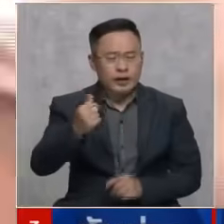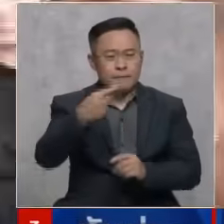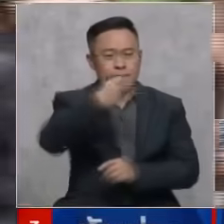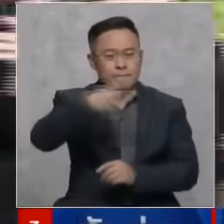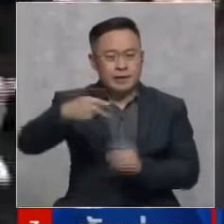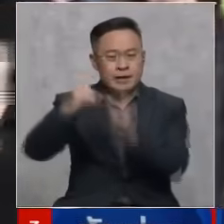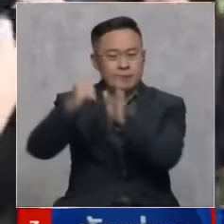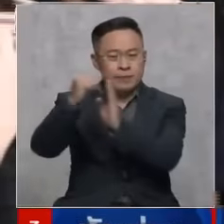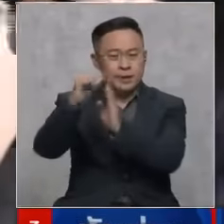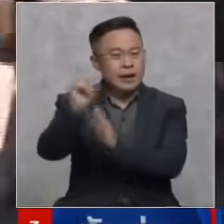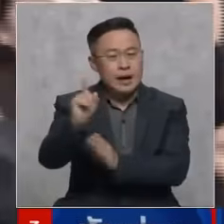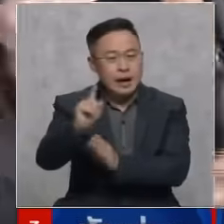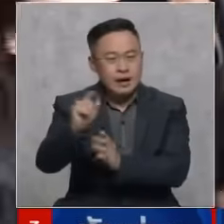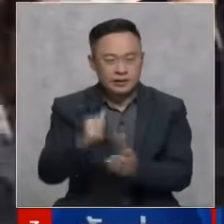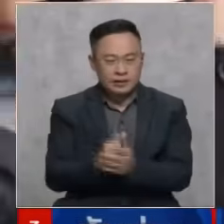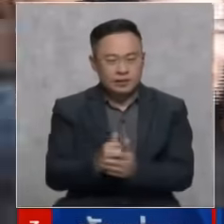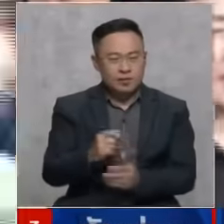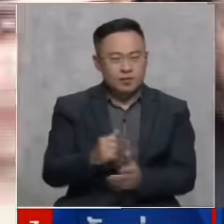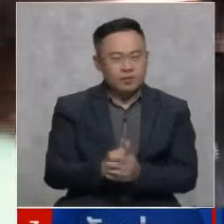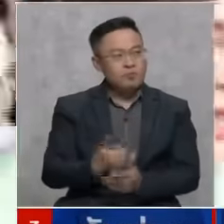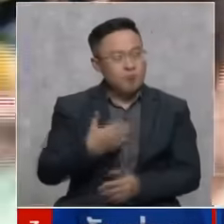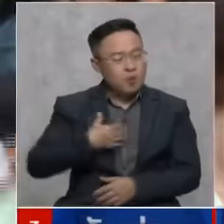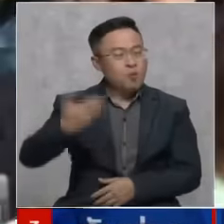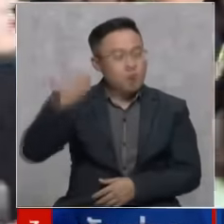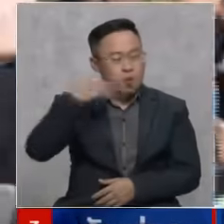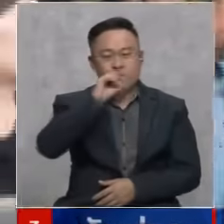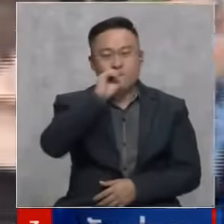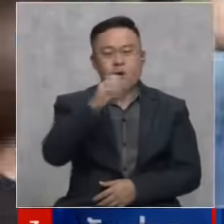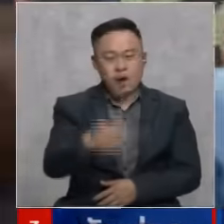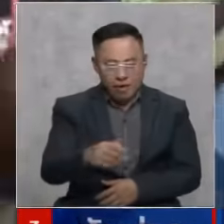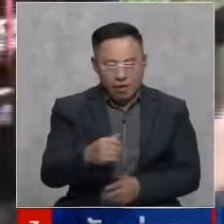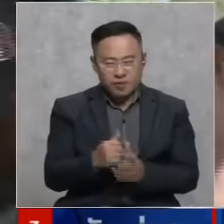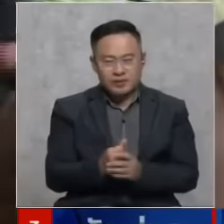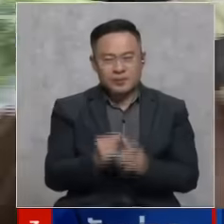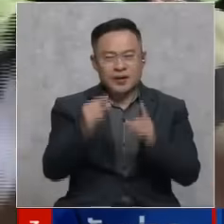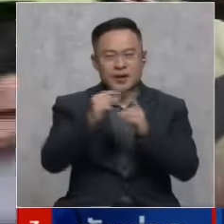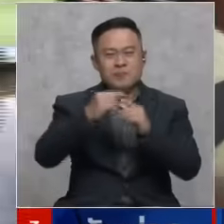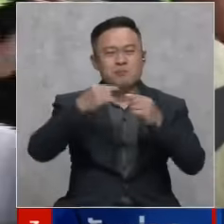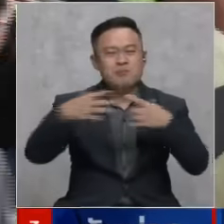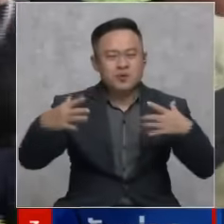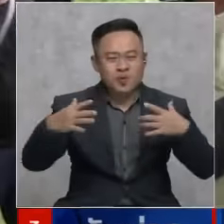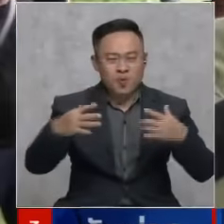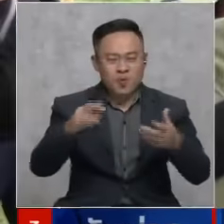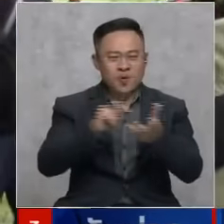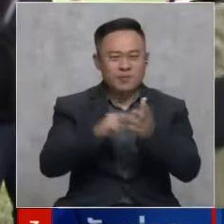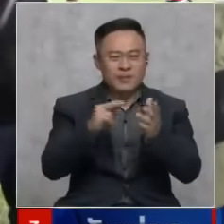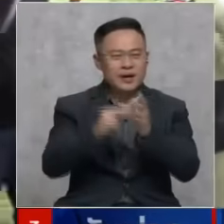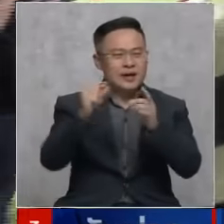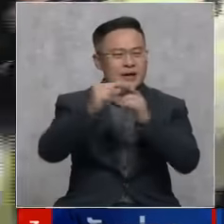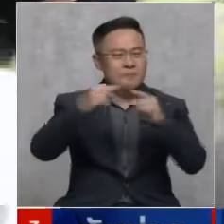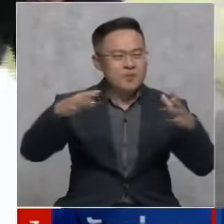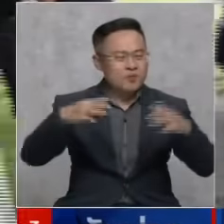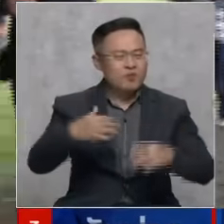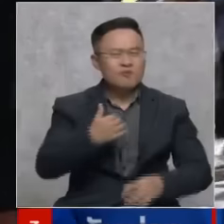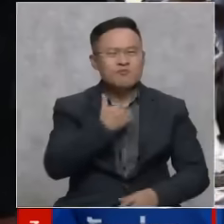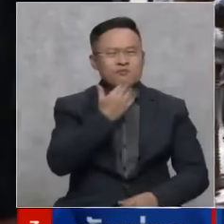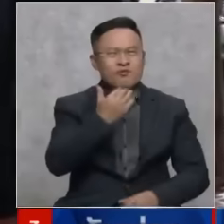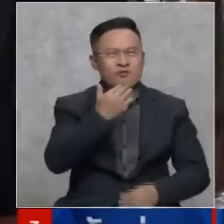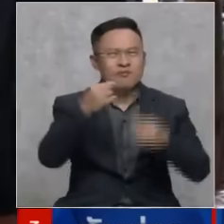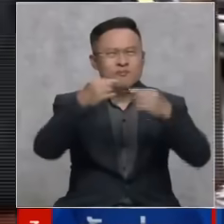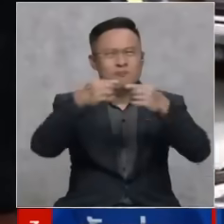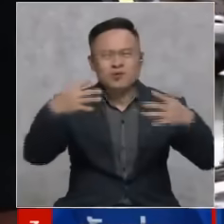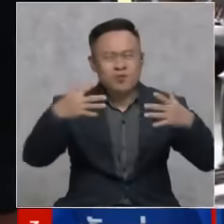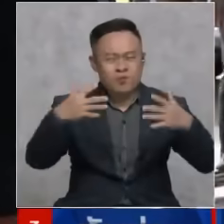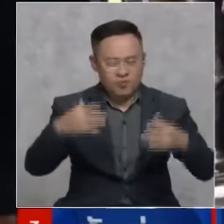แบบเนี้ยแล้วคุณเศรษฐาก็บอกว่าเคยแล้วแต่มันเหมือนกับมันแป๊กอ่ะมันอาจจะสำเนียงไม่